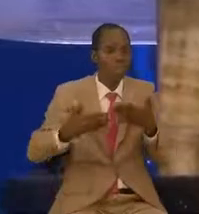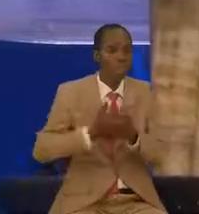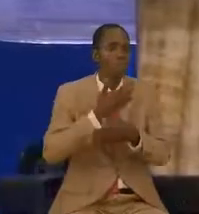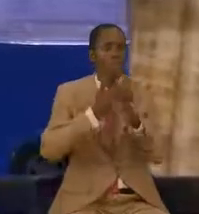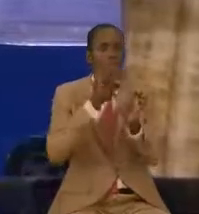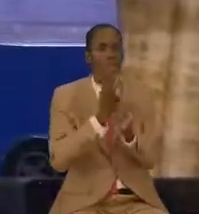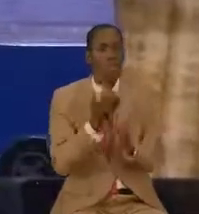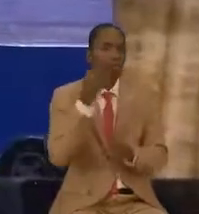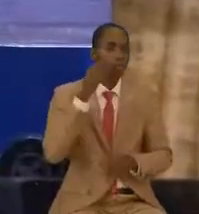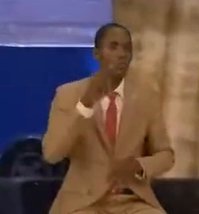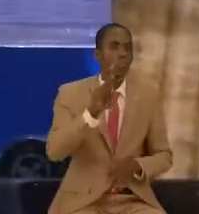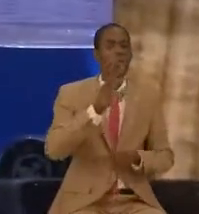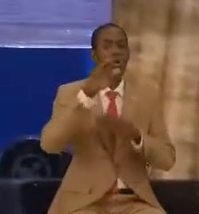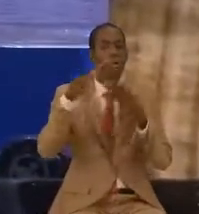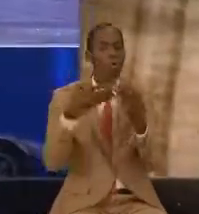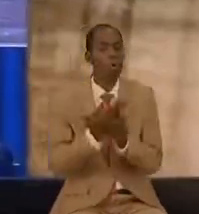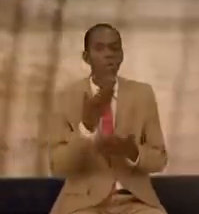créature.